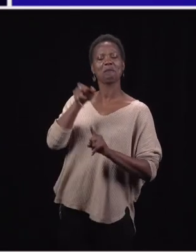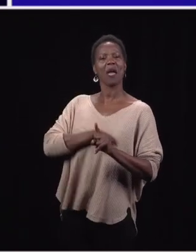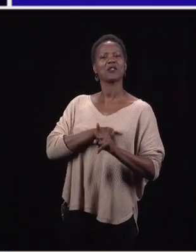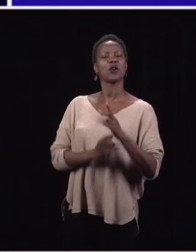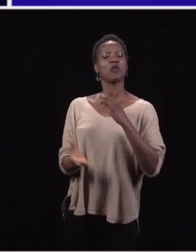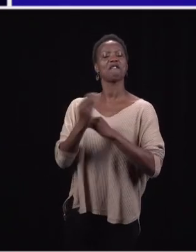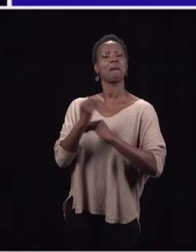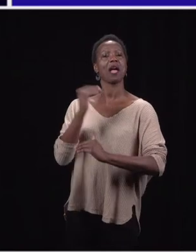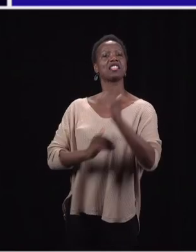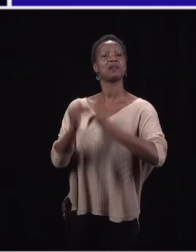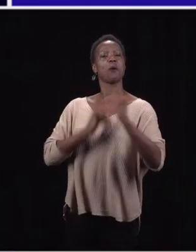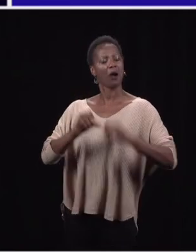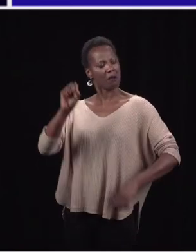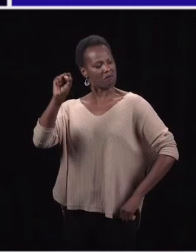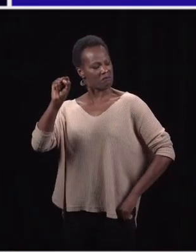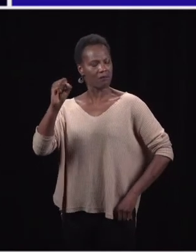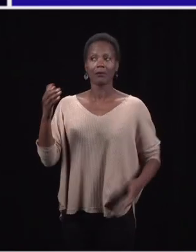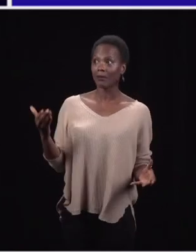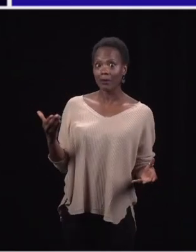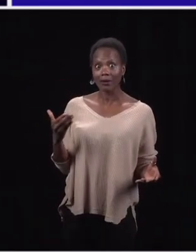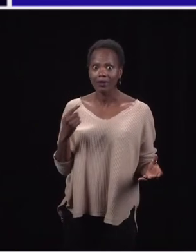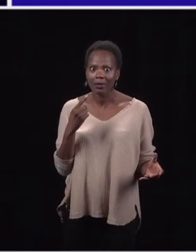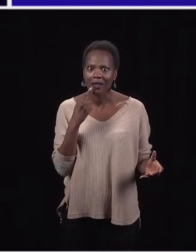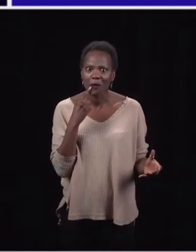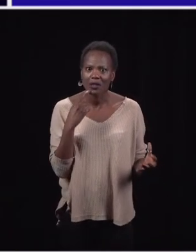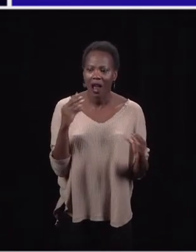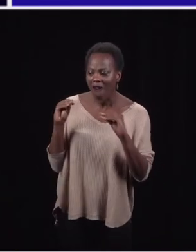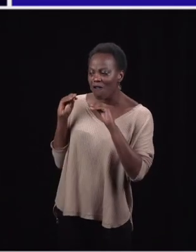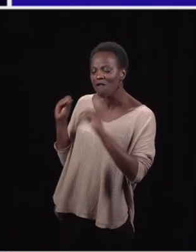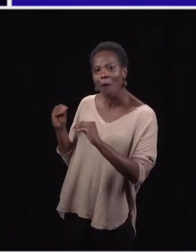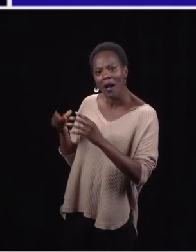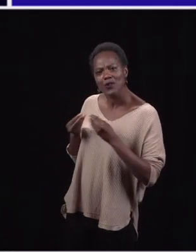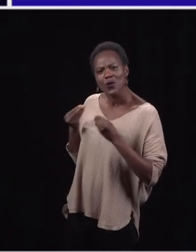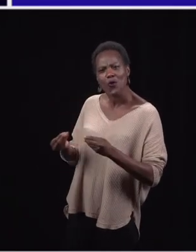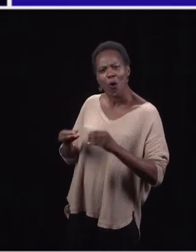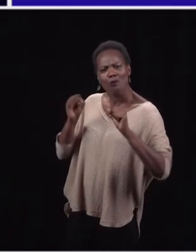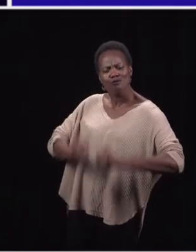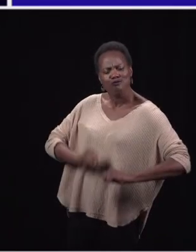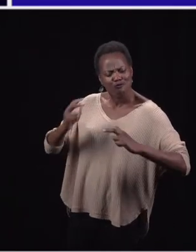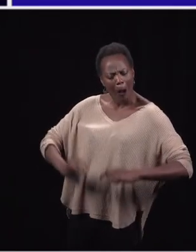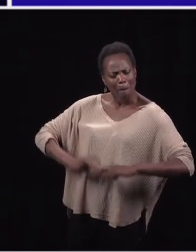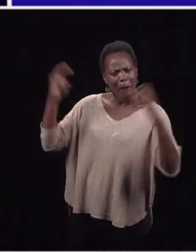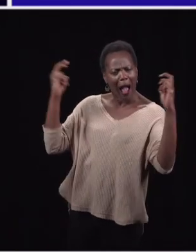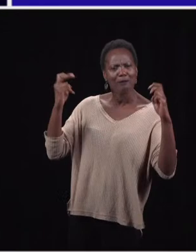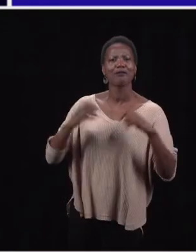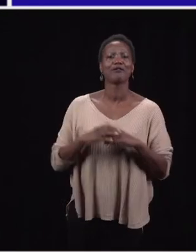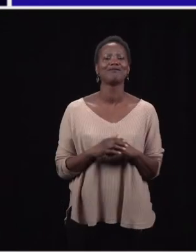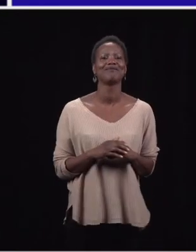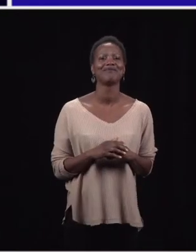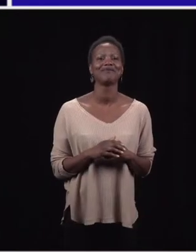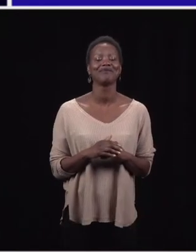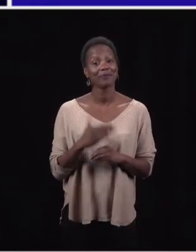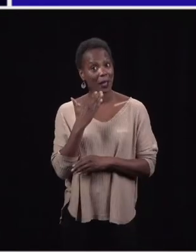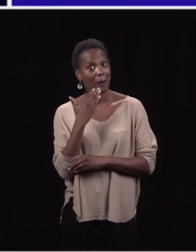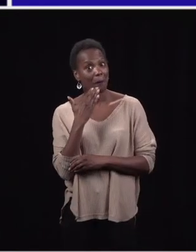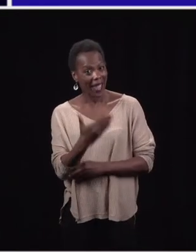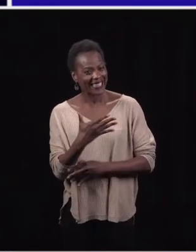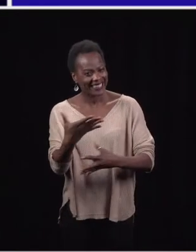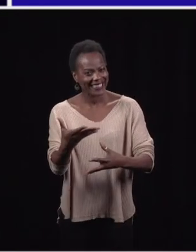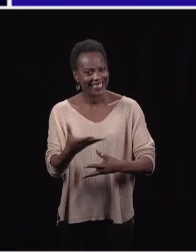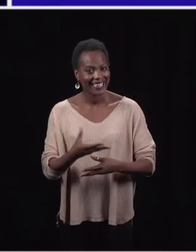programme vous allez dire si la formation a en quelque sorte décupler ses pouvoirs je vous demande s'il vous plaît de bien vouloir